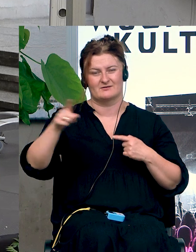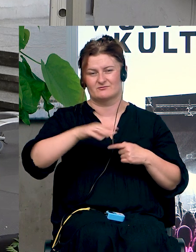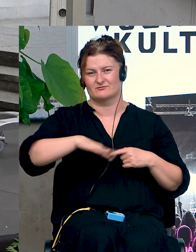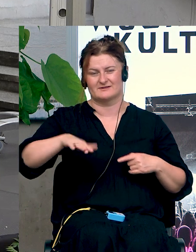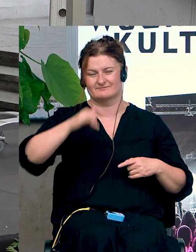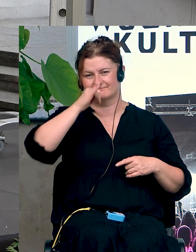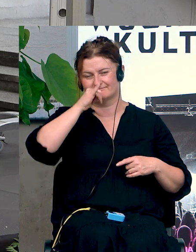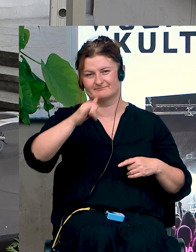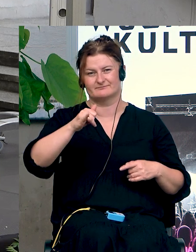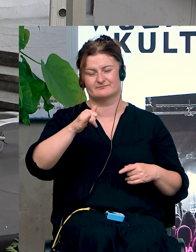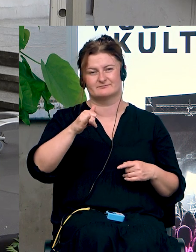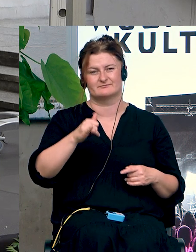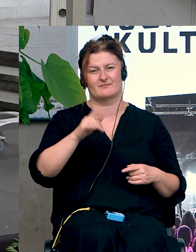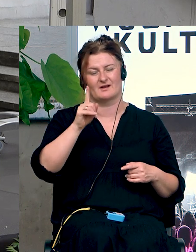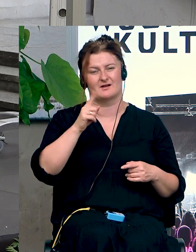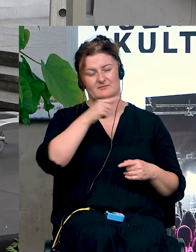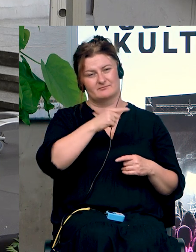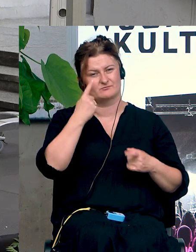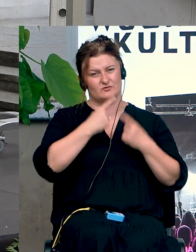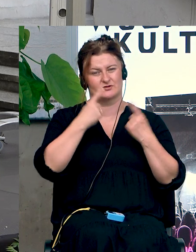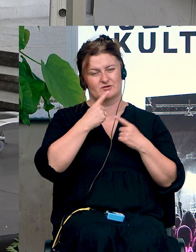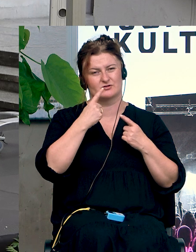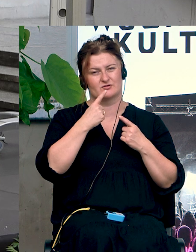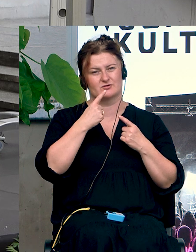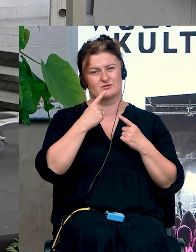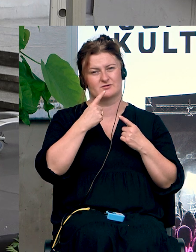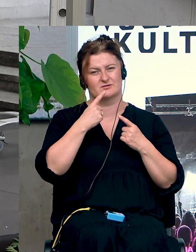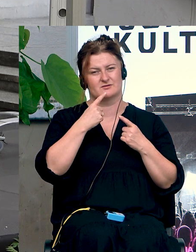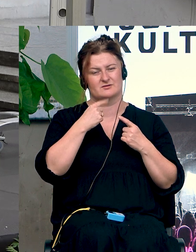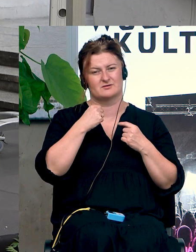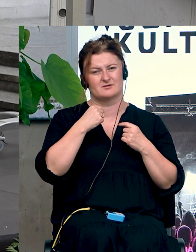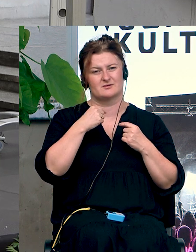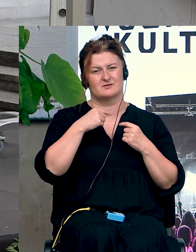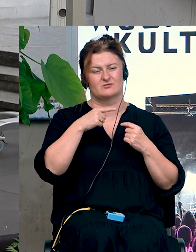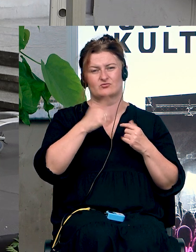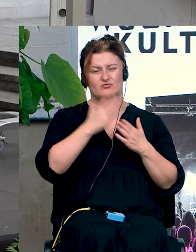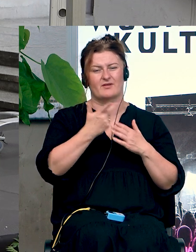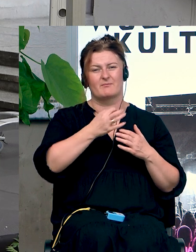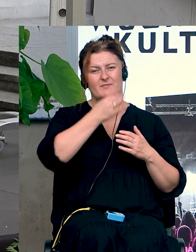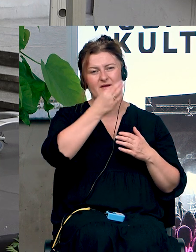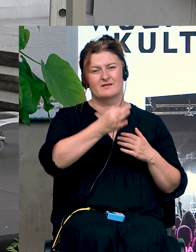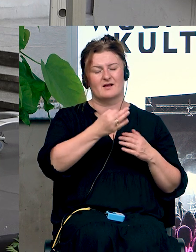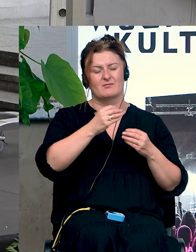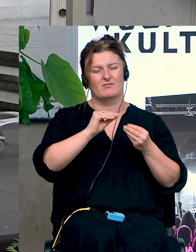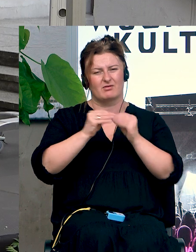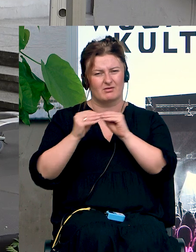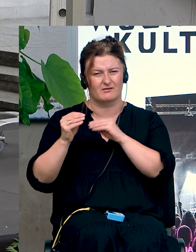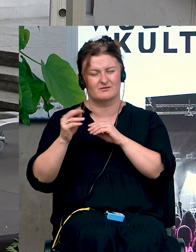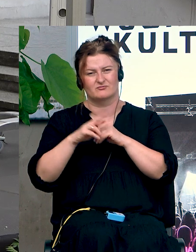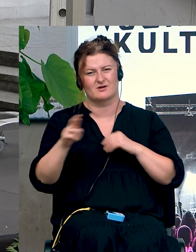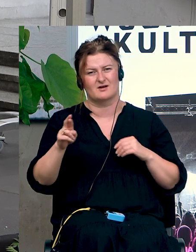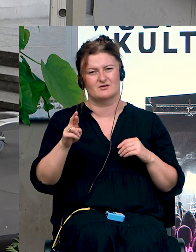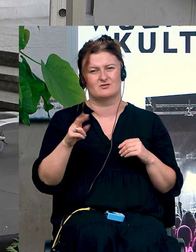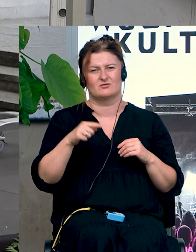dzieciom. Ale myślisz, że no, ten cancel, już nie pytam cię o takie skomplikowane rzeczy, bo to teraz